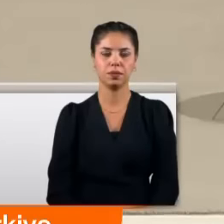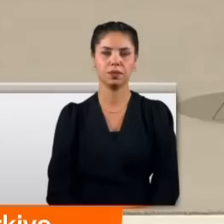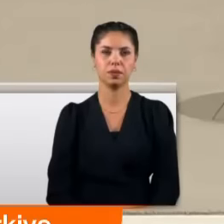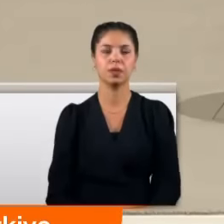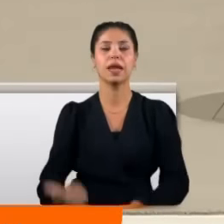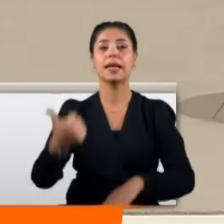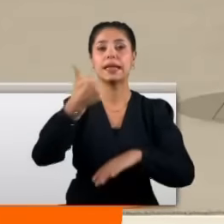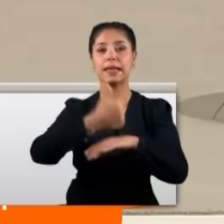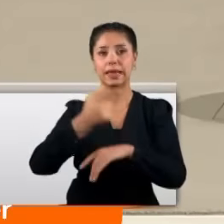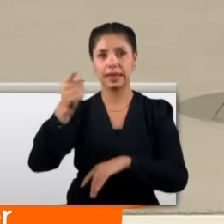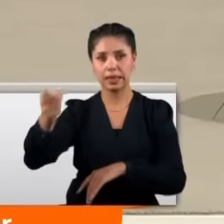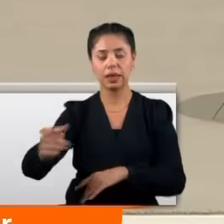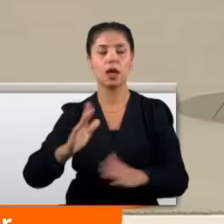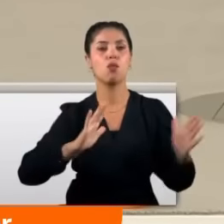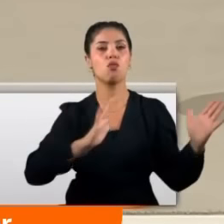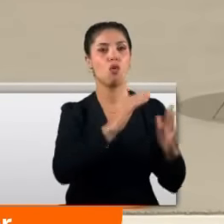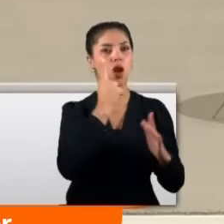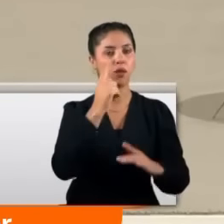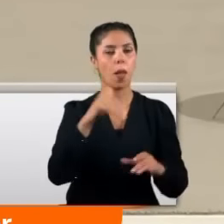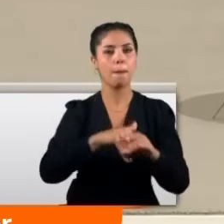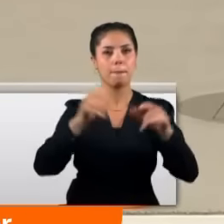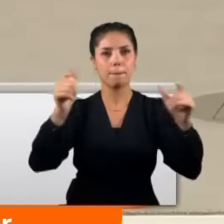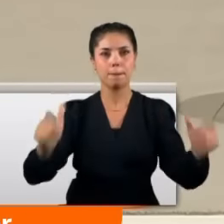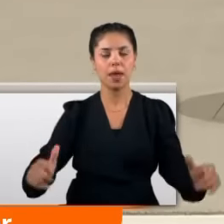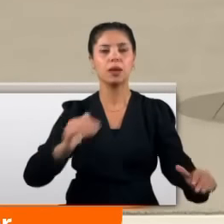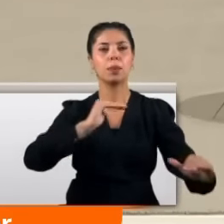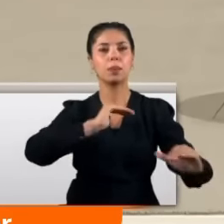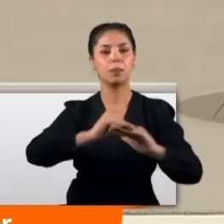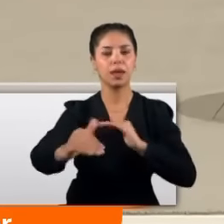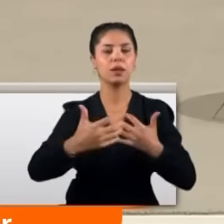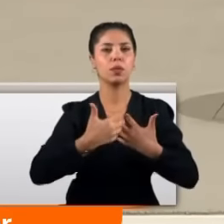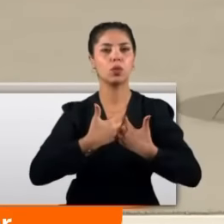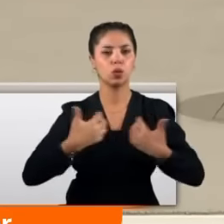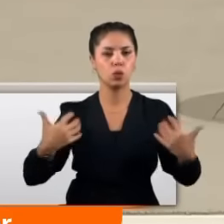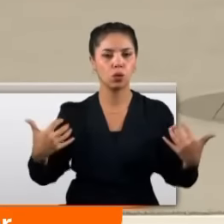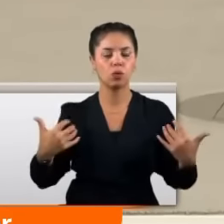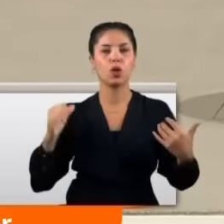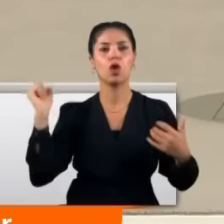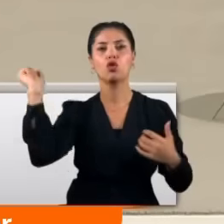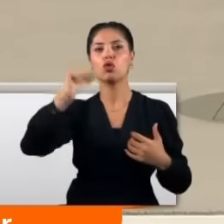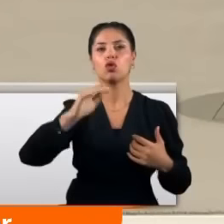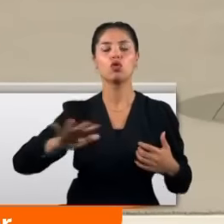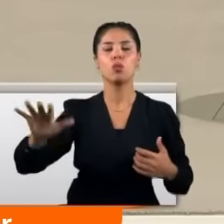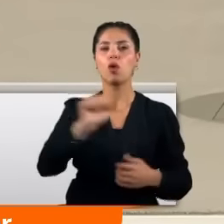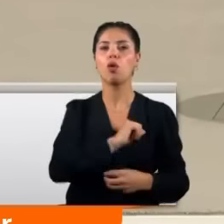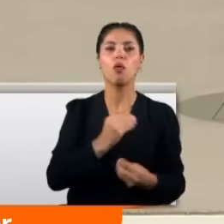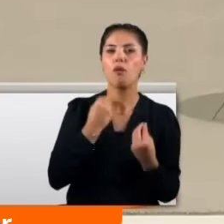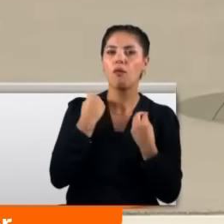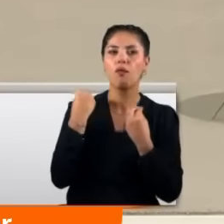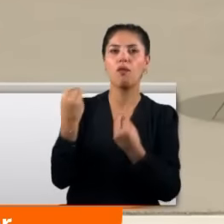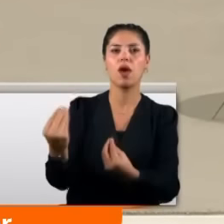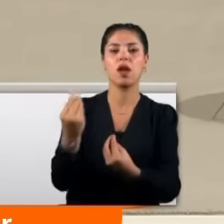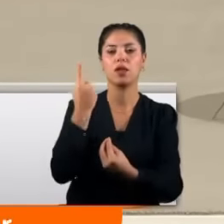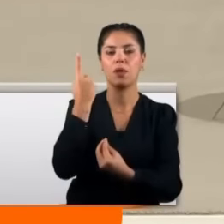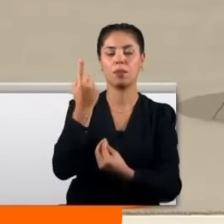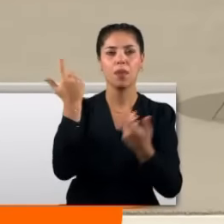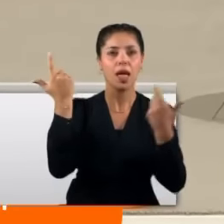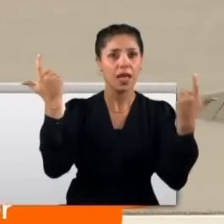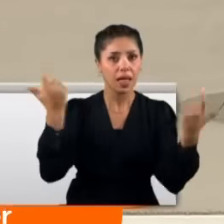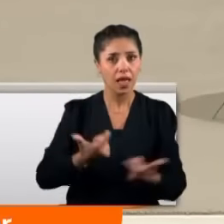İktidar ve muhalefetiyle meclisimizin milletimize güven, hasımlarımıza korku verecek bir